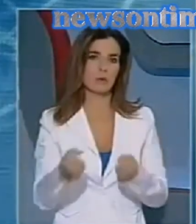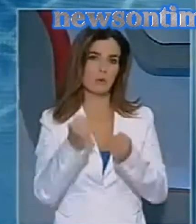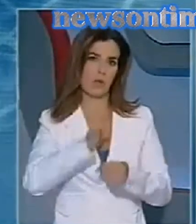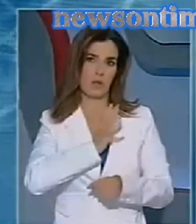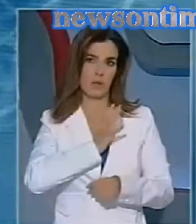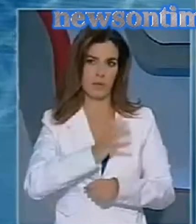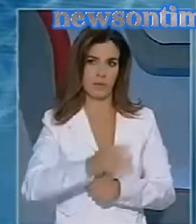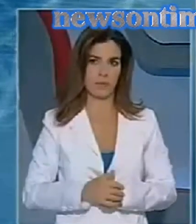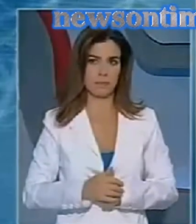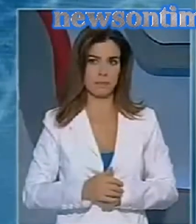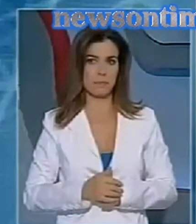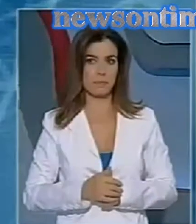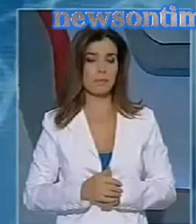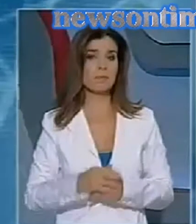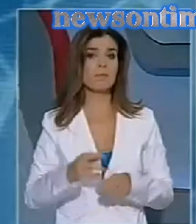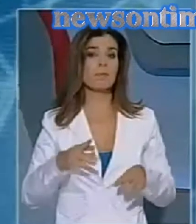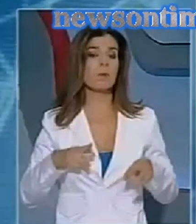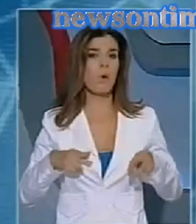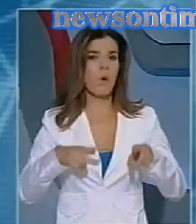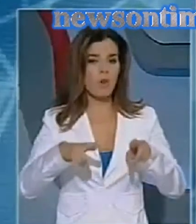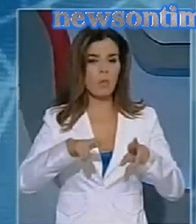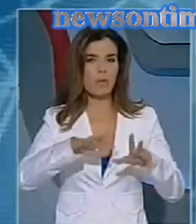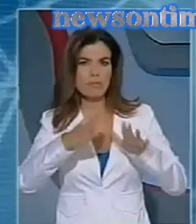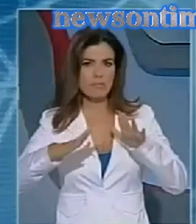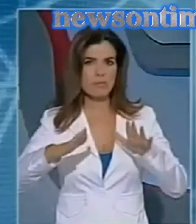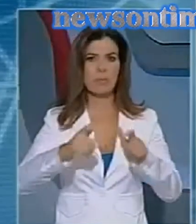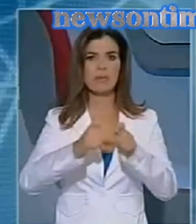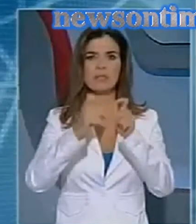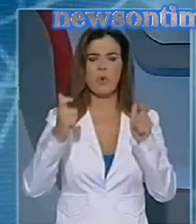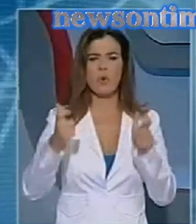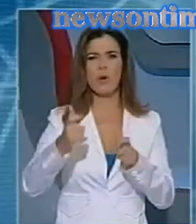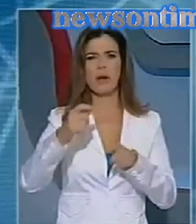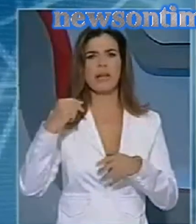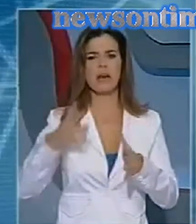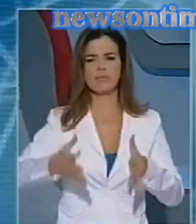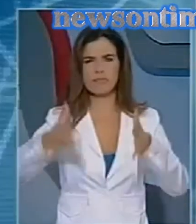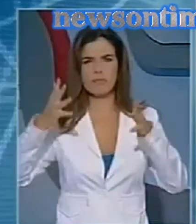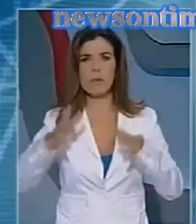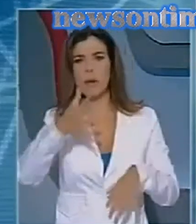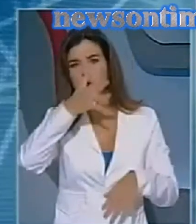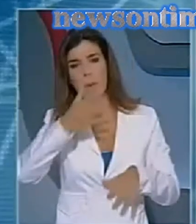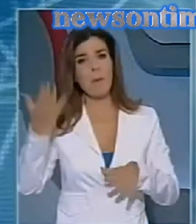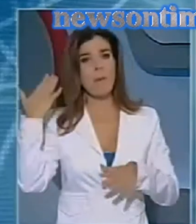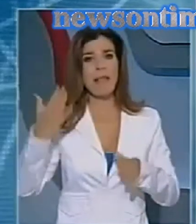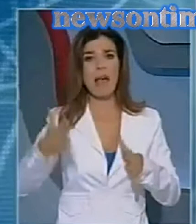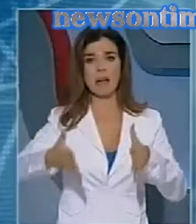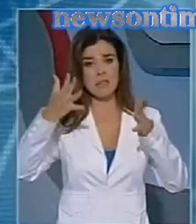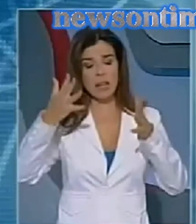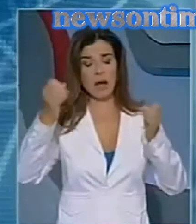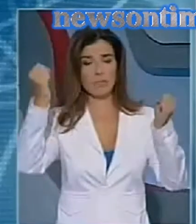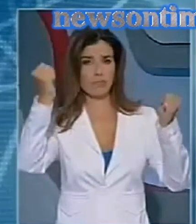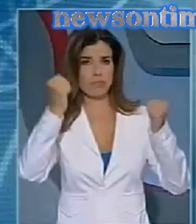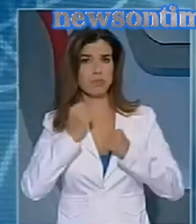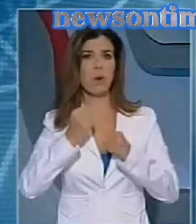ερείπια. Εκτεταμένες είναι οι ζημιές στο οδικό δίκτυο, σε εκπαιδευτικά ιδρύματα, σε πολλά νέα και παλαιά κτίρια, όπως ο